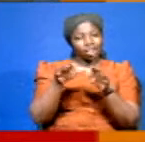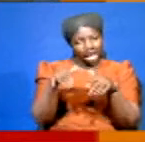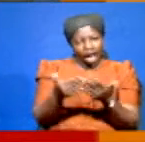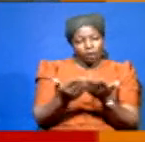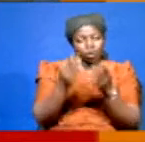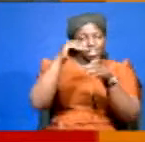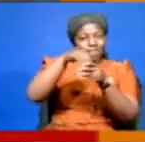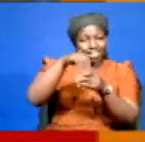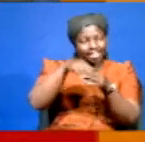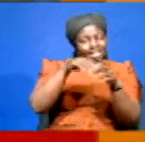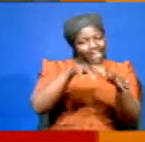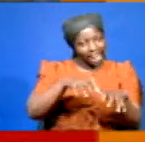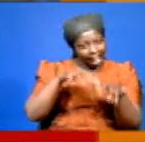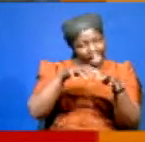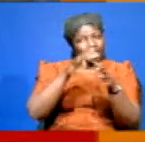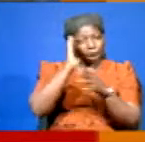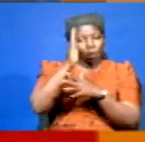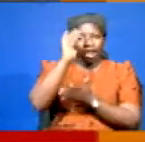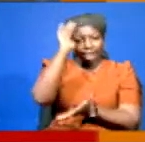he will bring down the cost of living,